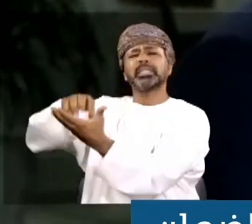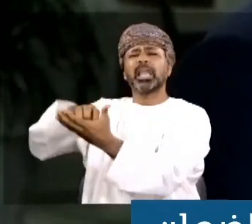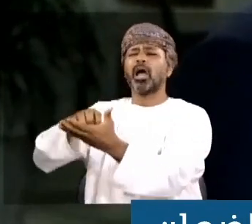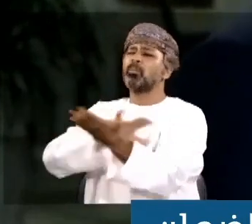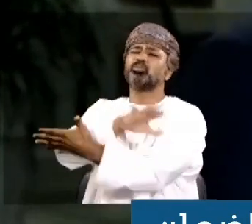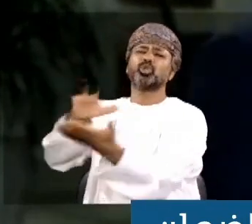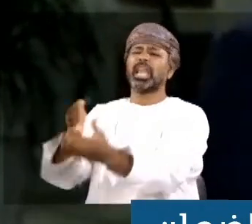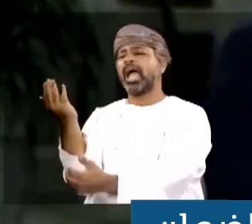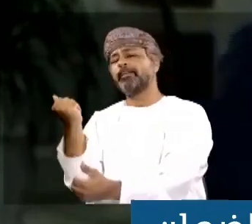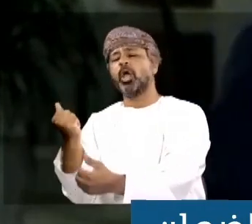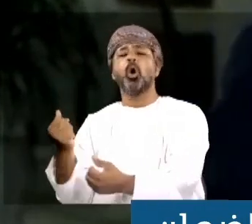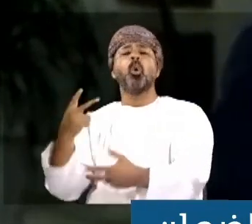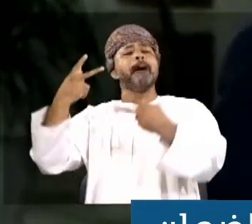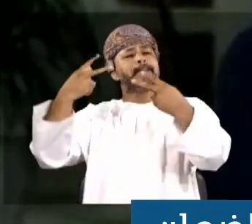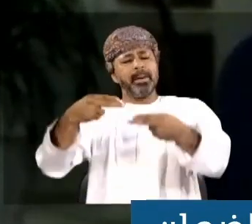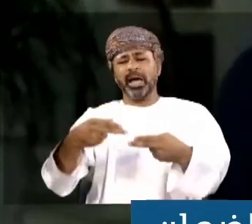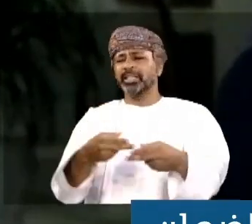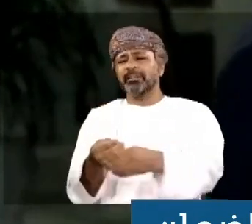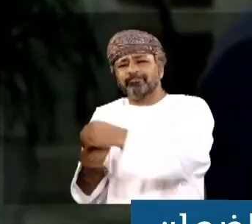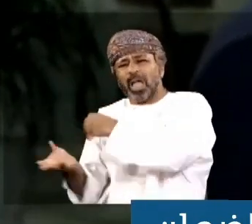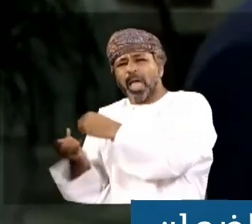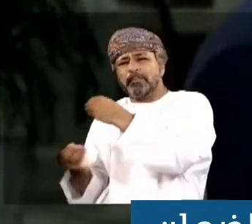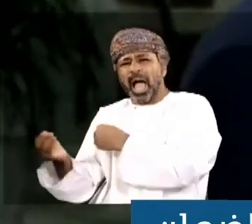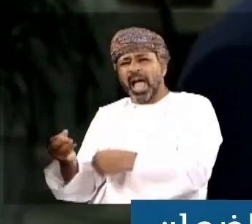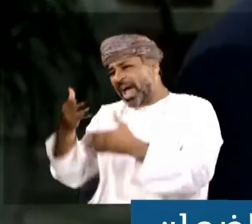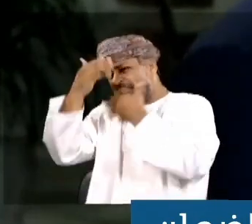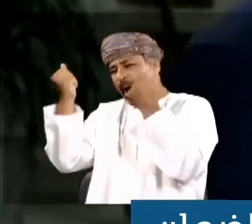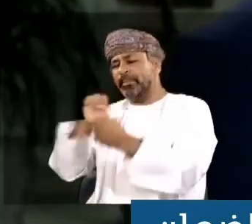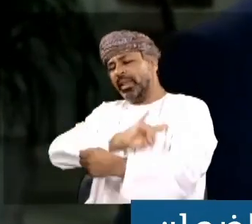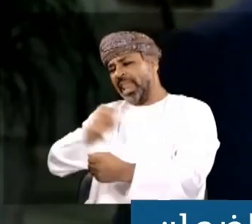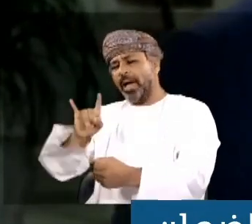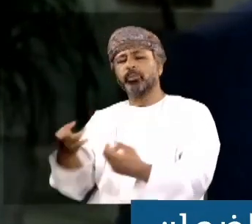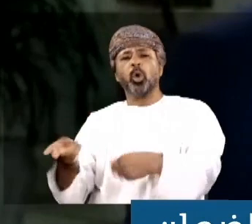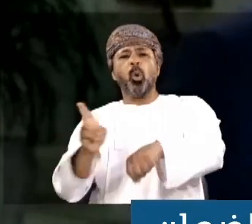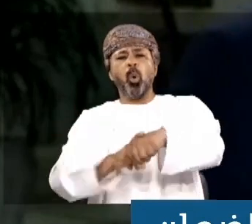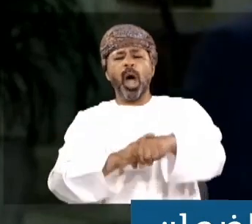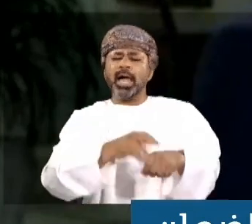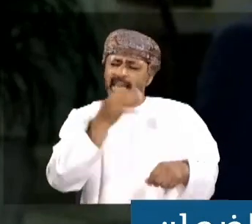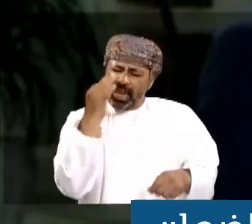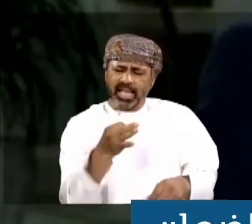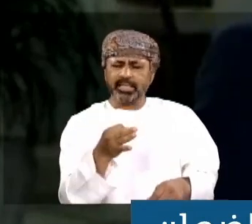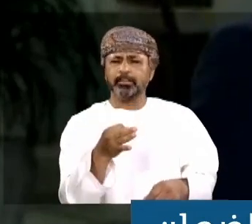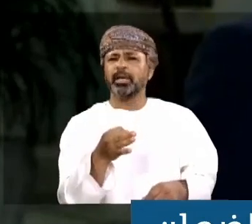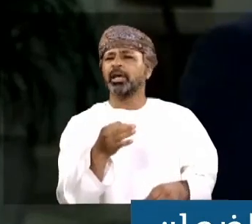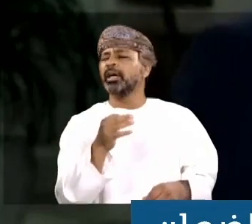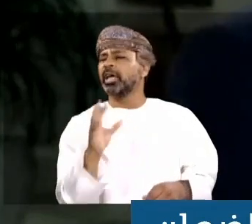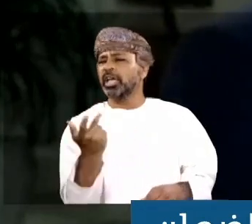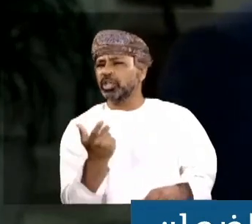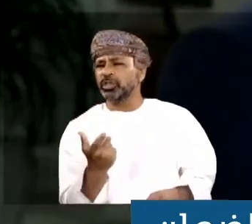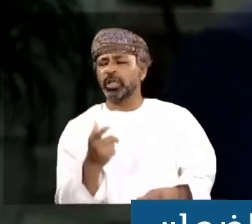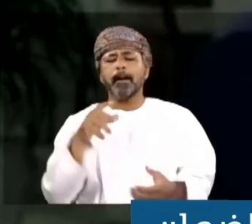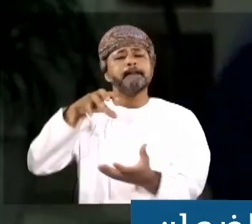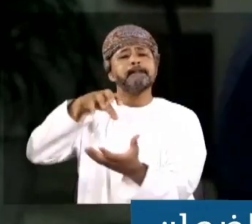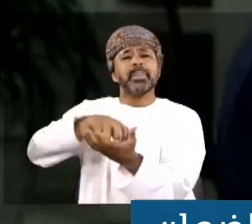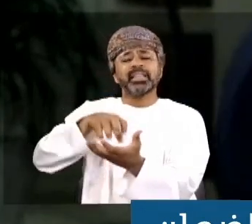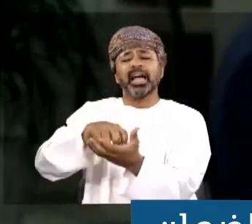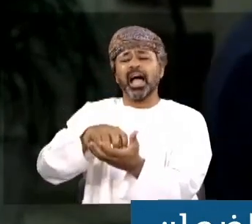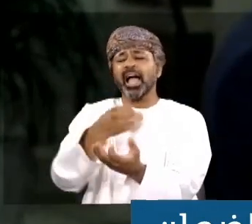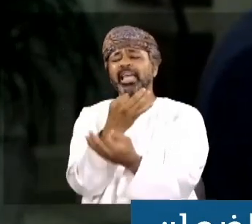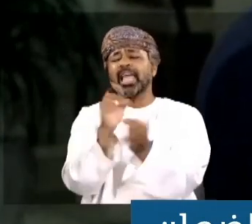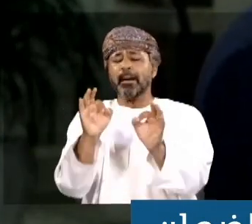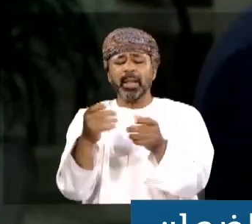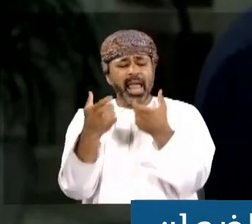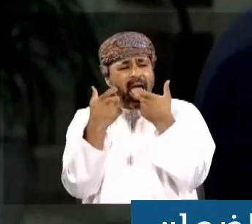المتضررة ومنع تمويل الإرهاب، مشددا على أن ضرورة أن تكون المنطقة في حالة